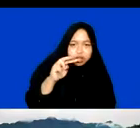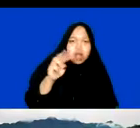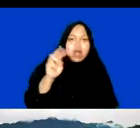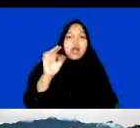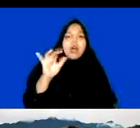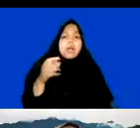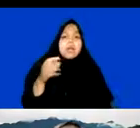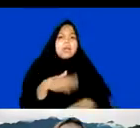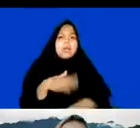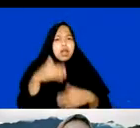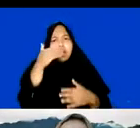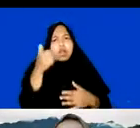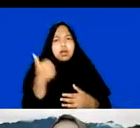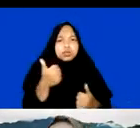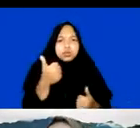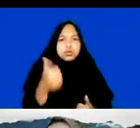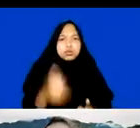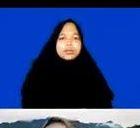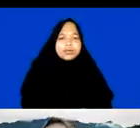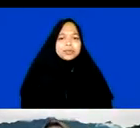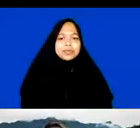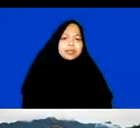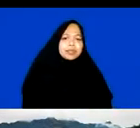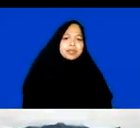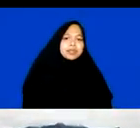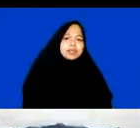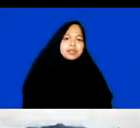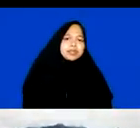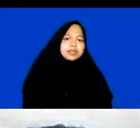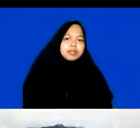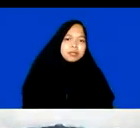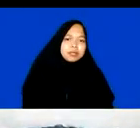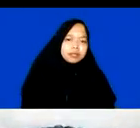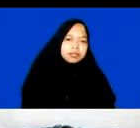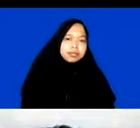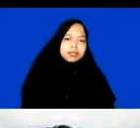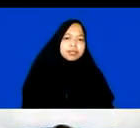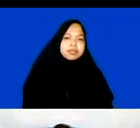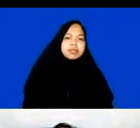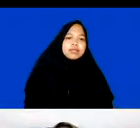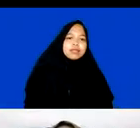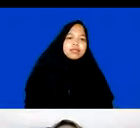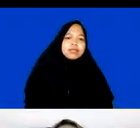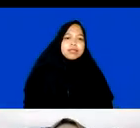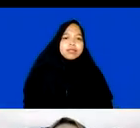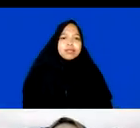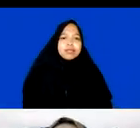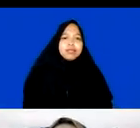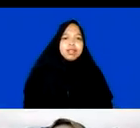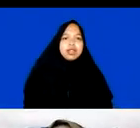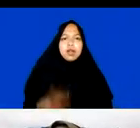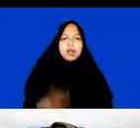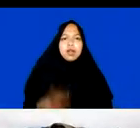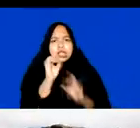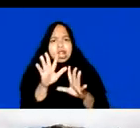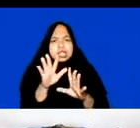sebagai salah satu kritik sepertinya ya. Di sini ada dituliskan art is not about how but why. Mungkin bisa dijelaskan Mas Kirai